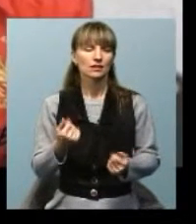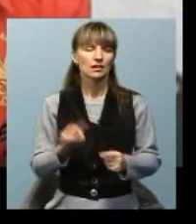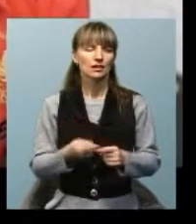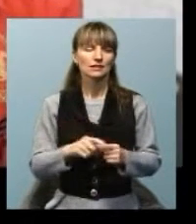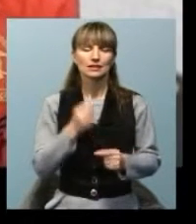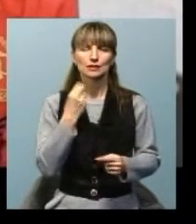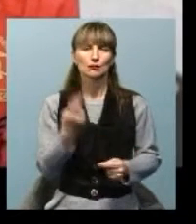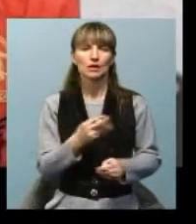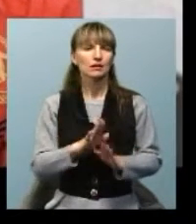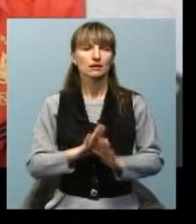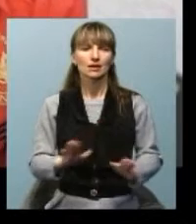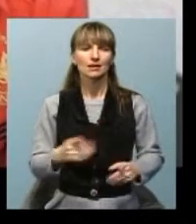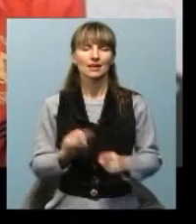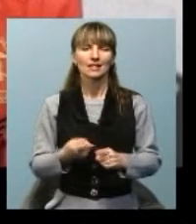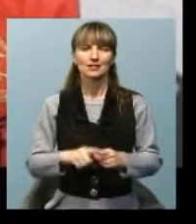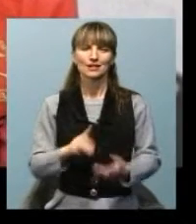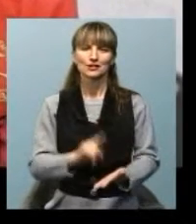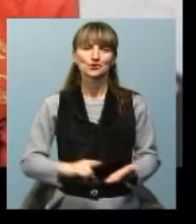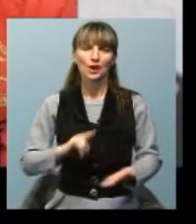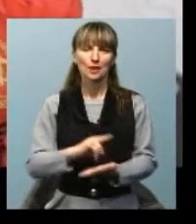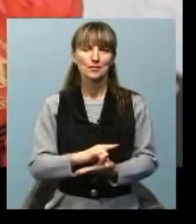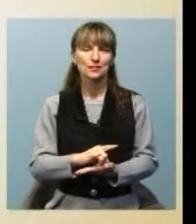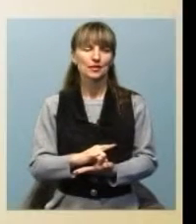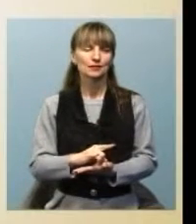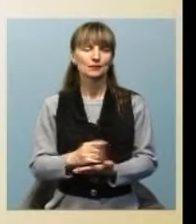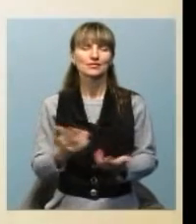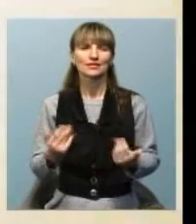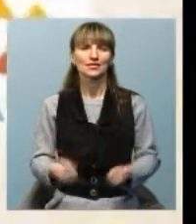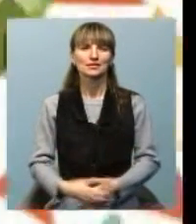змея, нет. Это жаба, она сказала да.